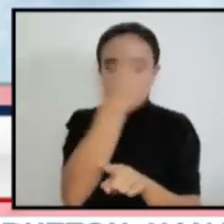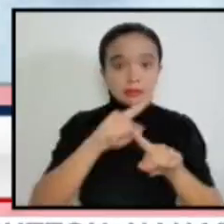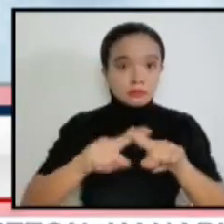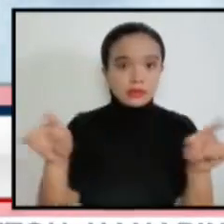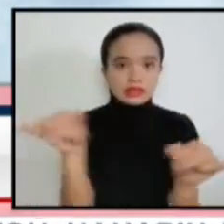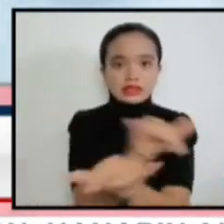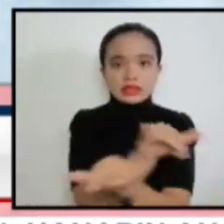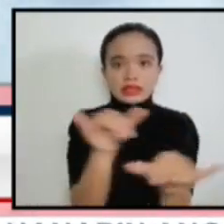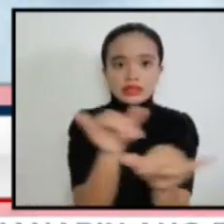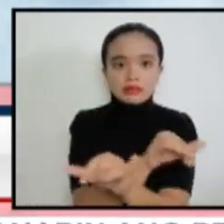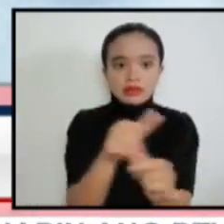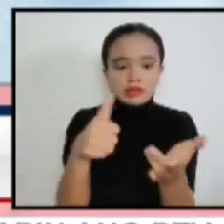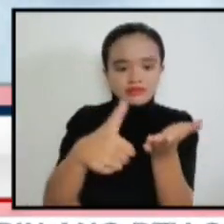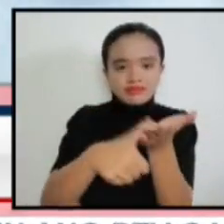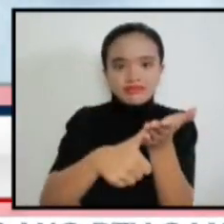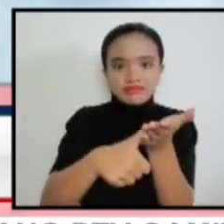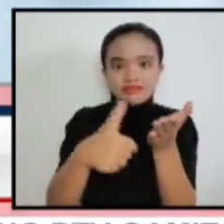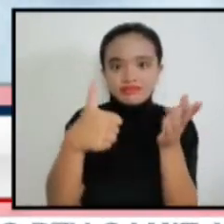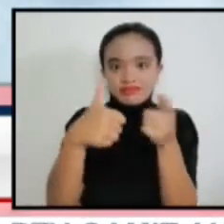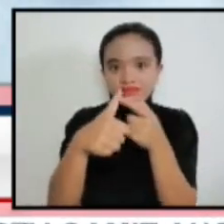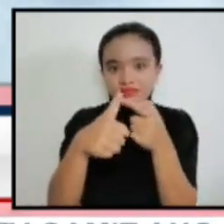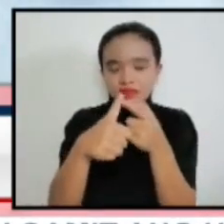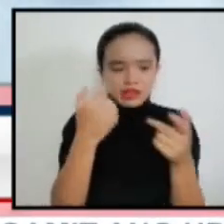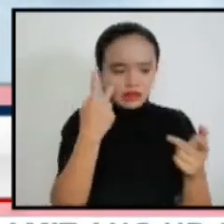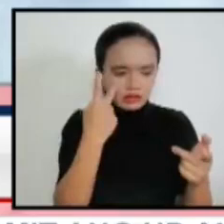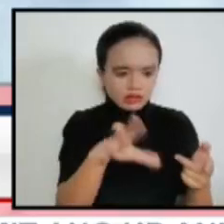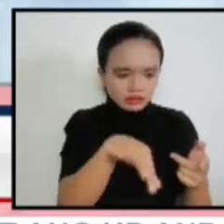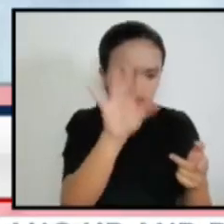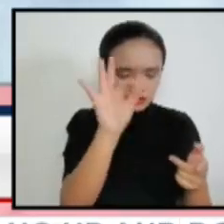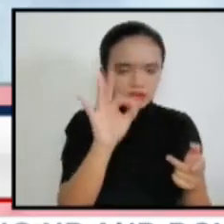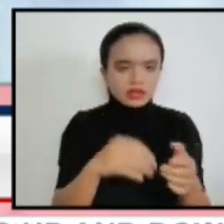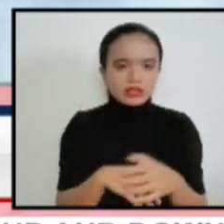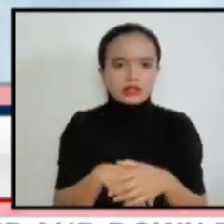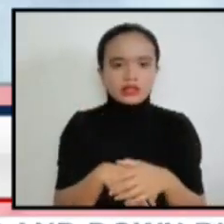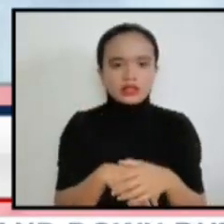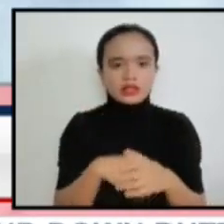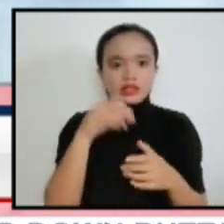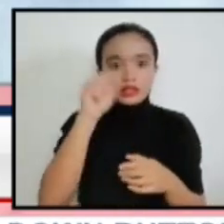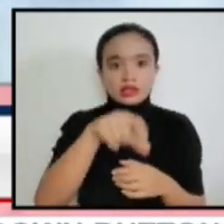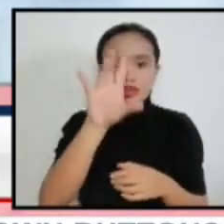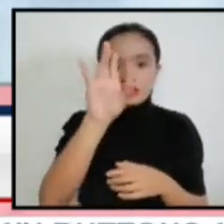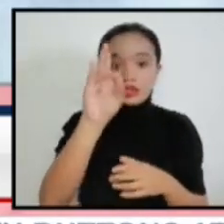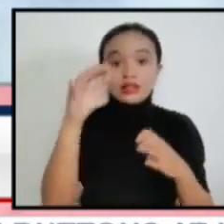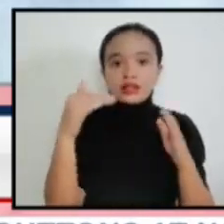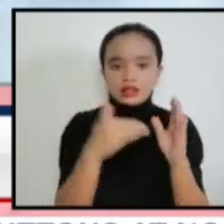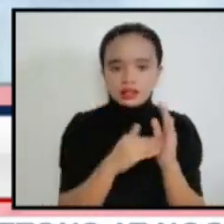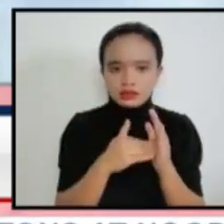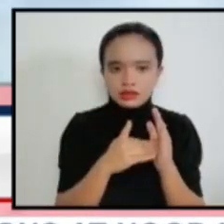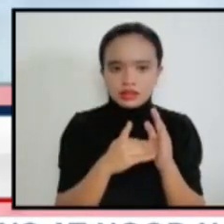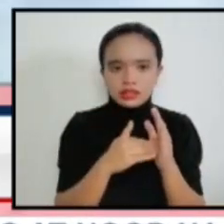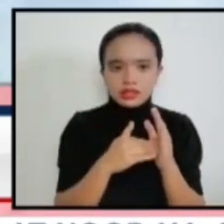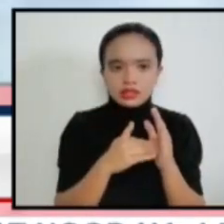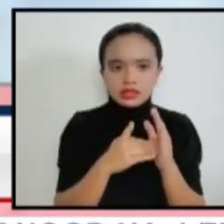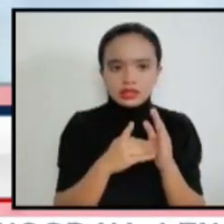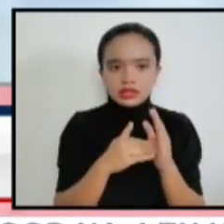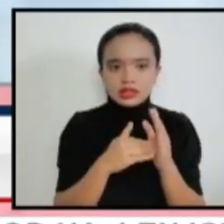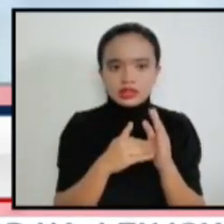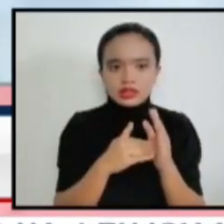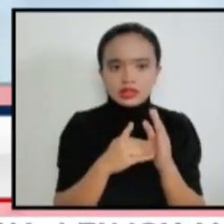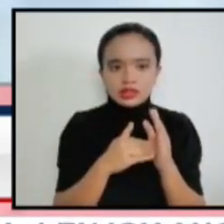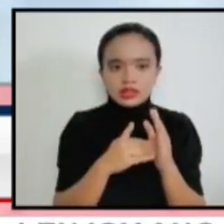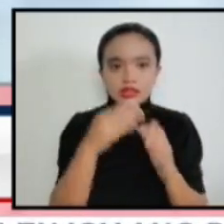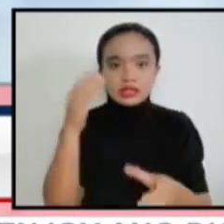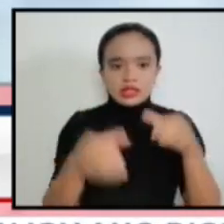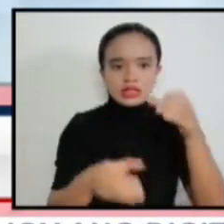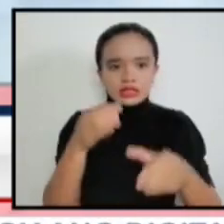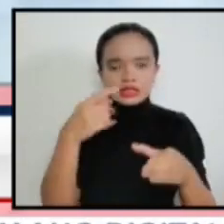kanilang fingerprint, natuklasan at nakita po namin sa kanila. In fact po, 7,000 complaints na po ang nakaready kami na i-file form noong last week